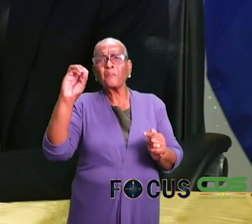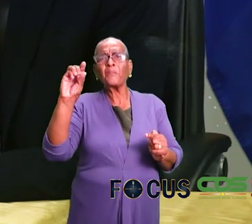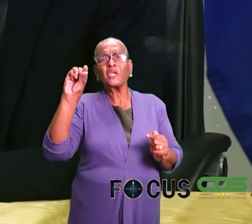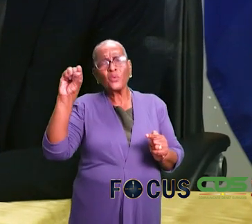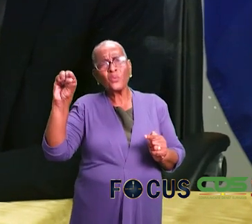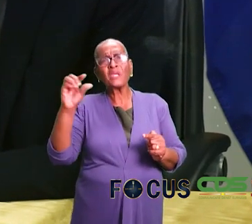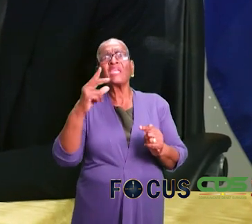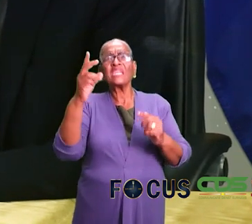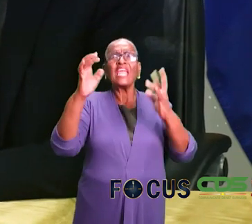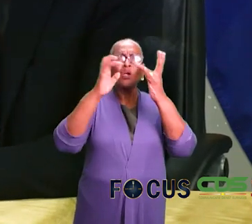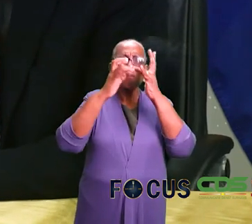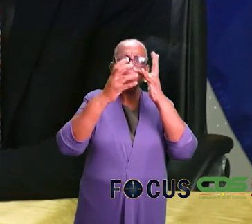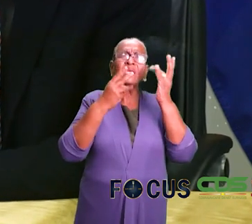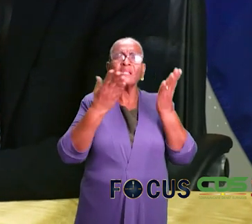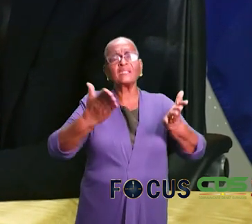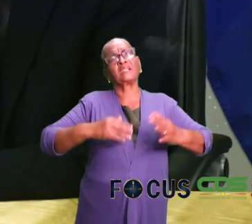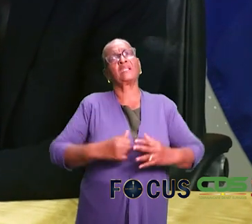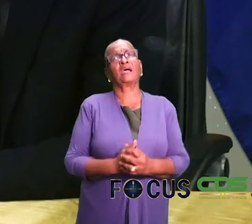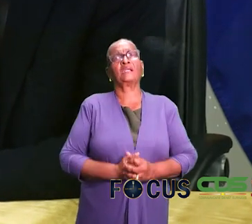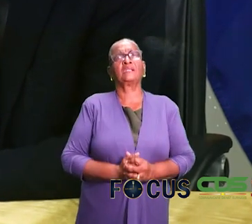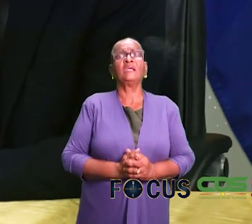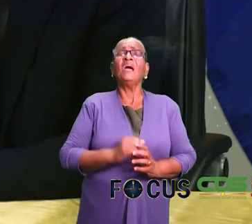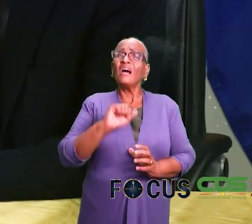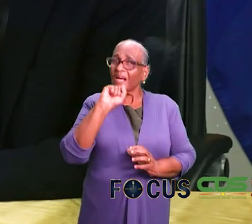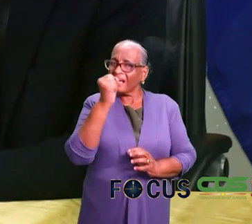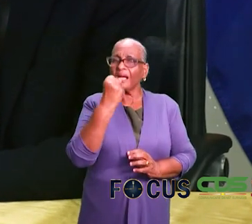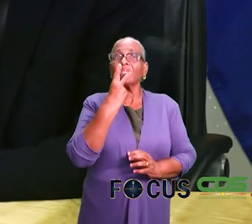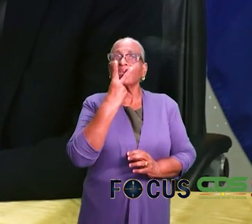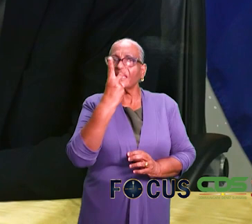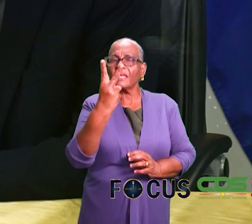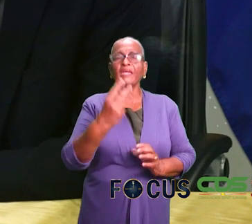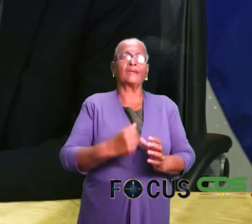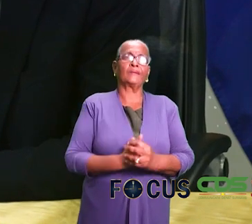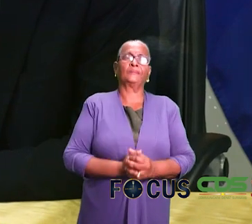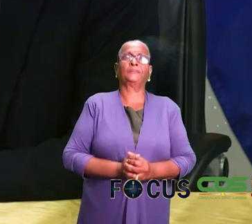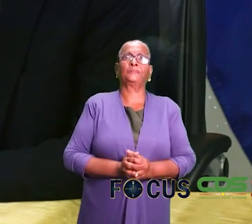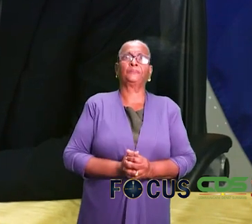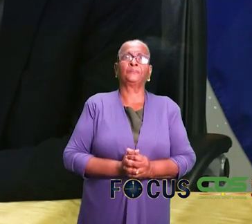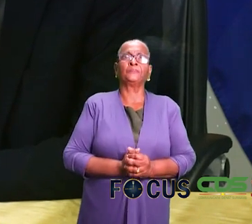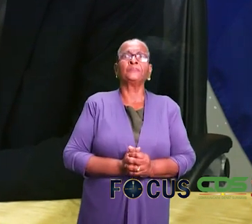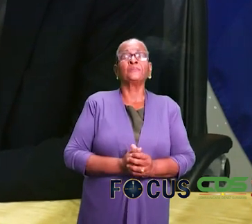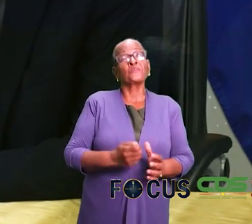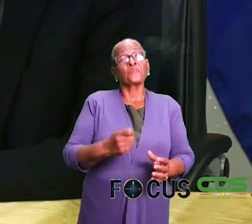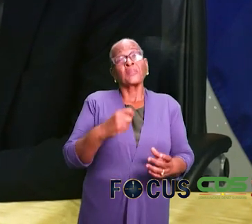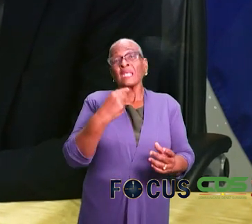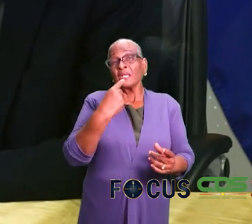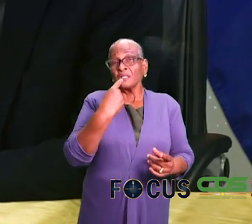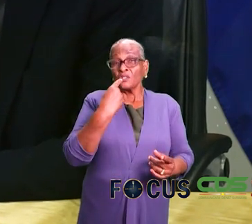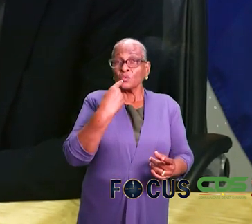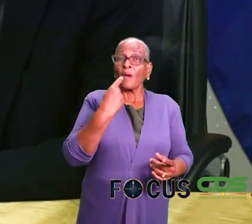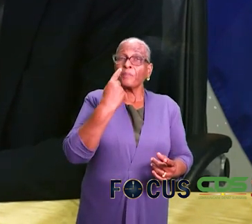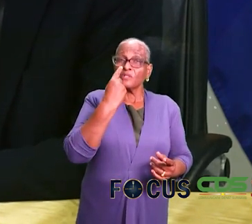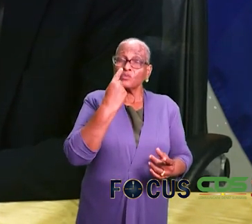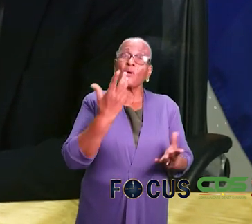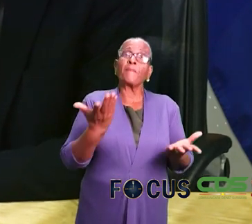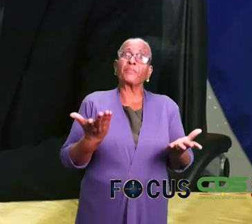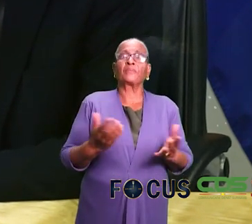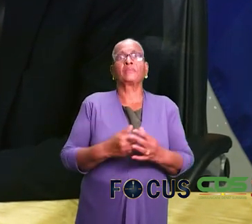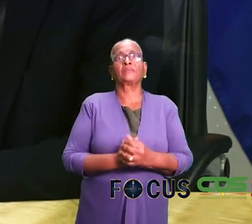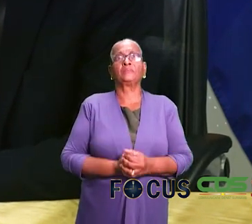www.bogsuriname.com en ook Libilanga, dus laatjevaccineren.sr. Swabposten, alles wordt bekendgemaakt. Ook